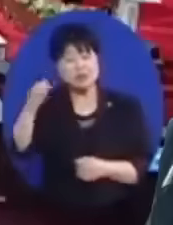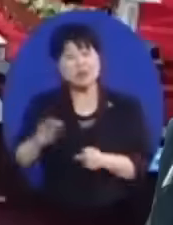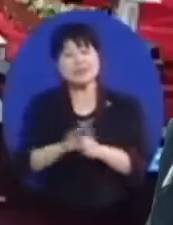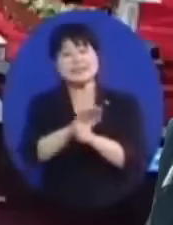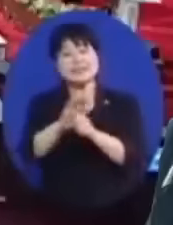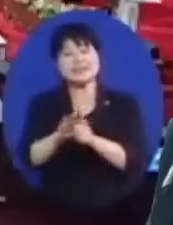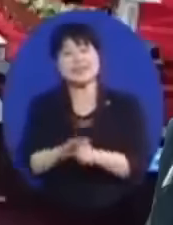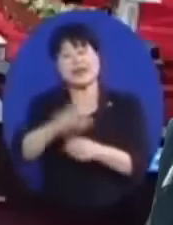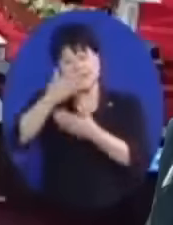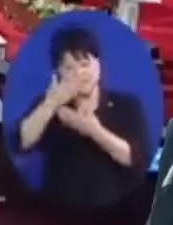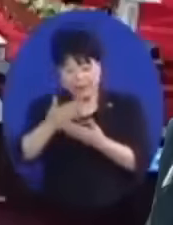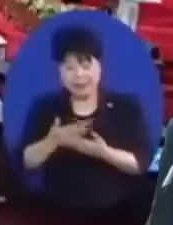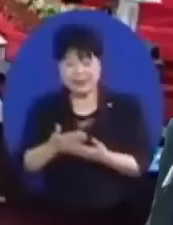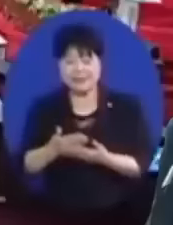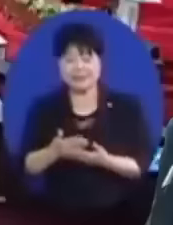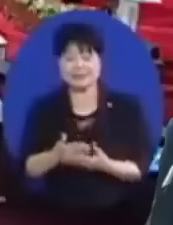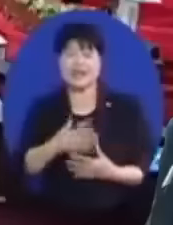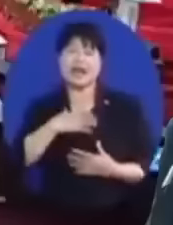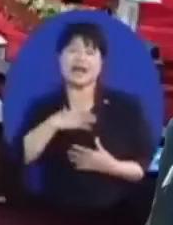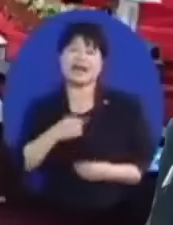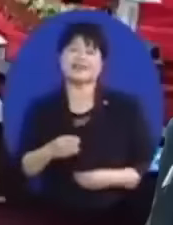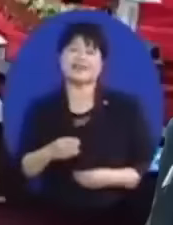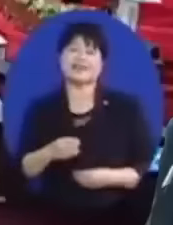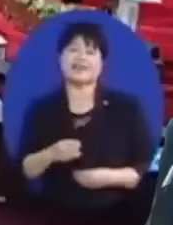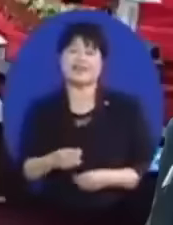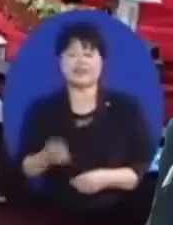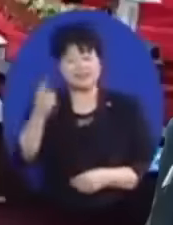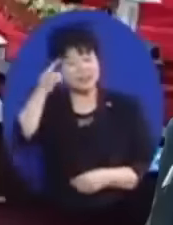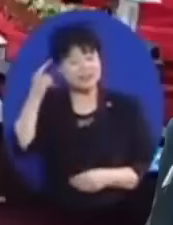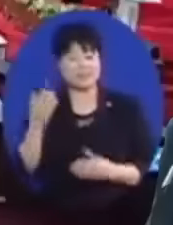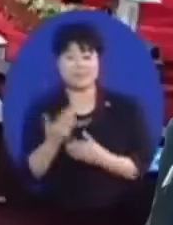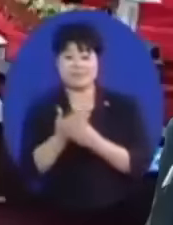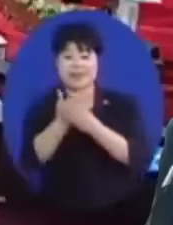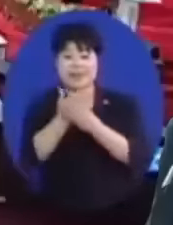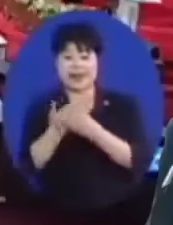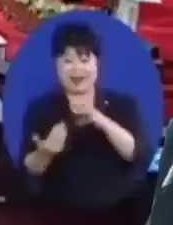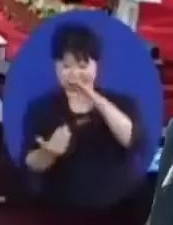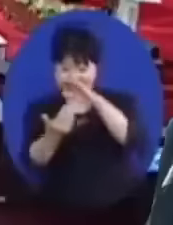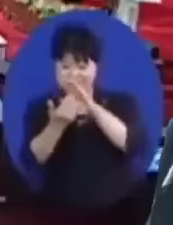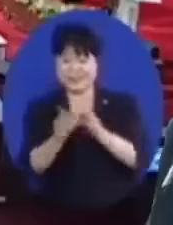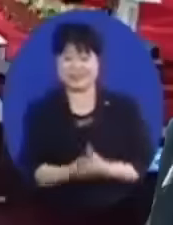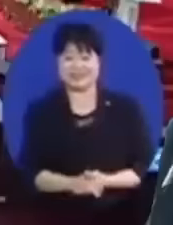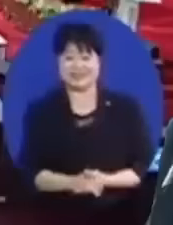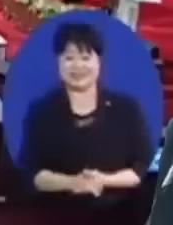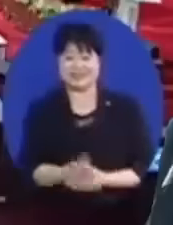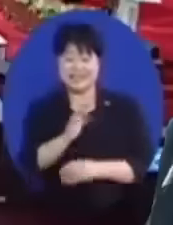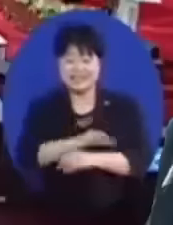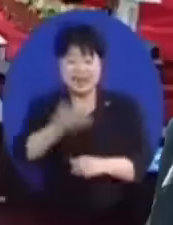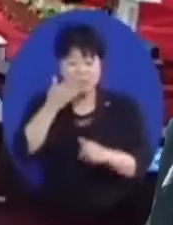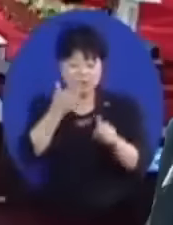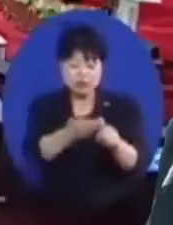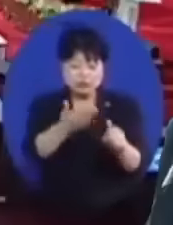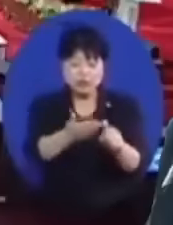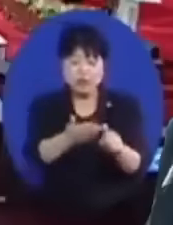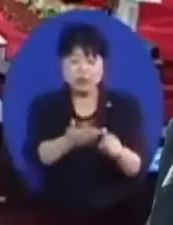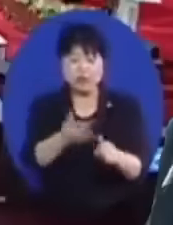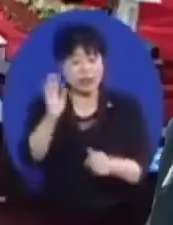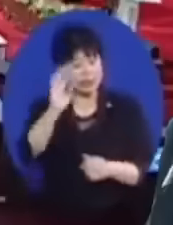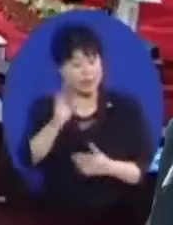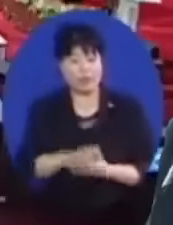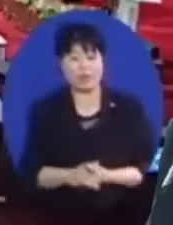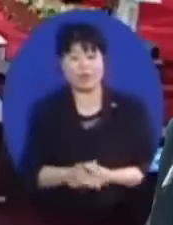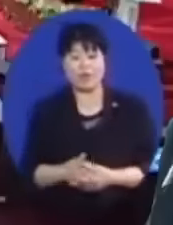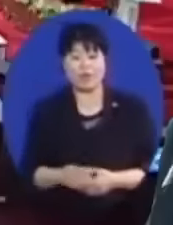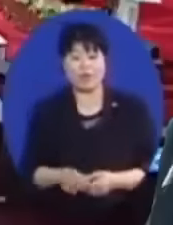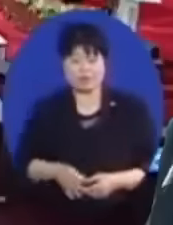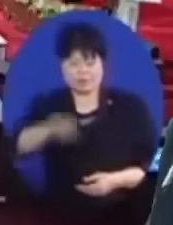사랑을 듬뿍 받아 안정적인 신체적인 정신적 발달을 이룰 수가 있는 것입니다. 잘 먹여준다고 자식 잘 기르는 것도 아니고 옷